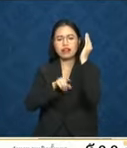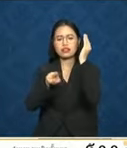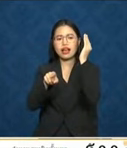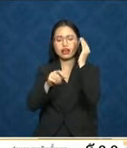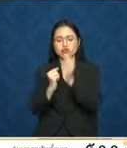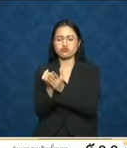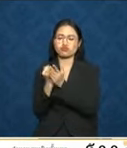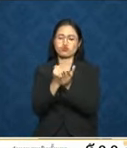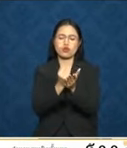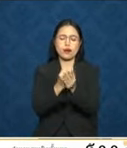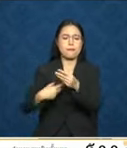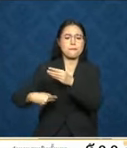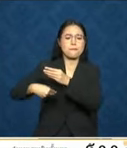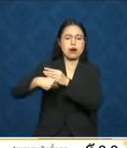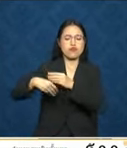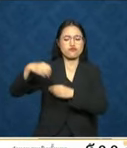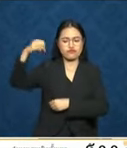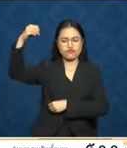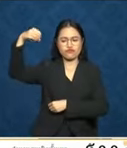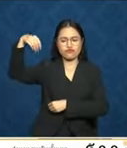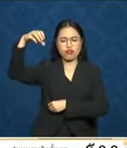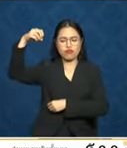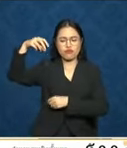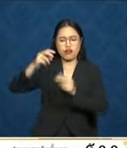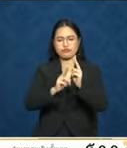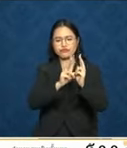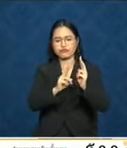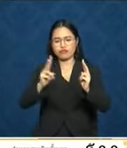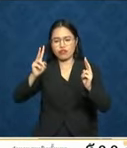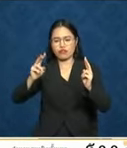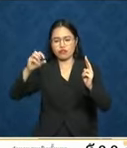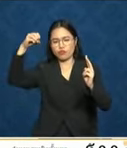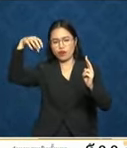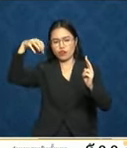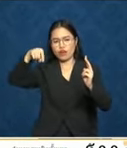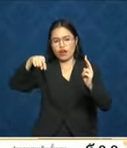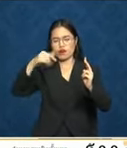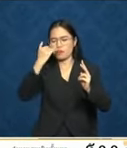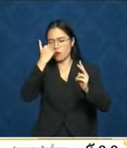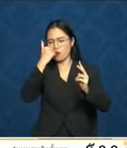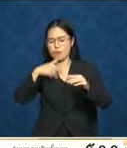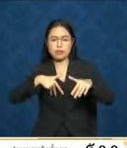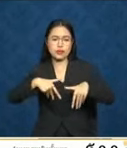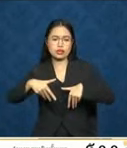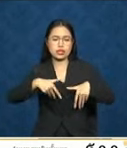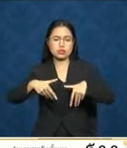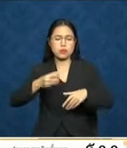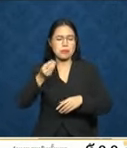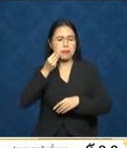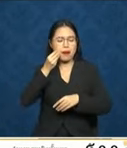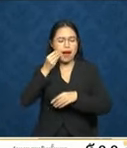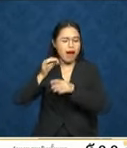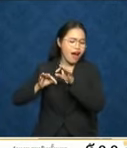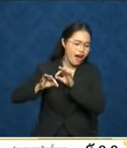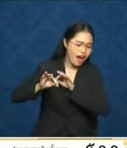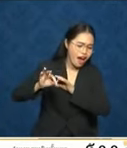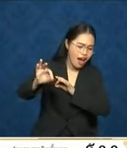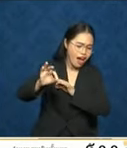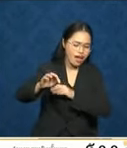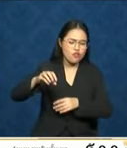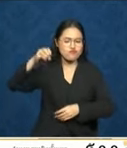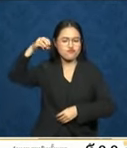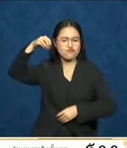ขยายดูแนวเขตการไฟฟ้าในพื้นที่ตำบลนาโหนดค่ะเนื่องจากประชาชนหลายครัวเรือนนะคะได้ไม่มี